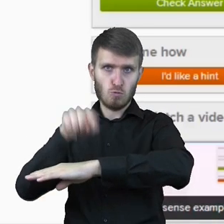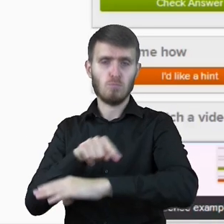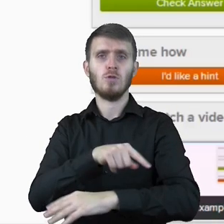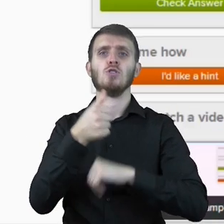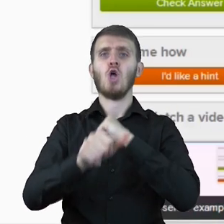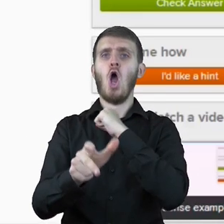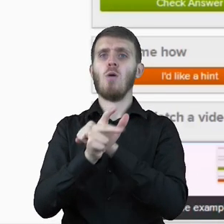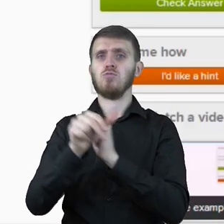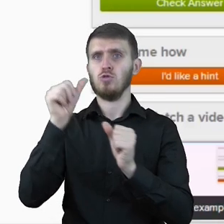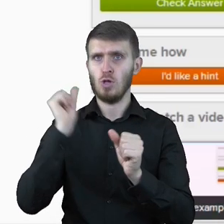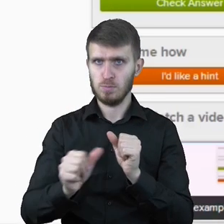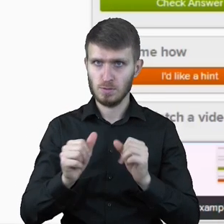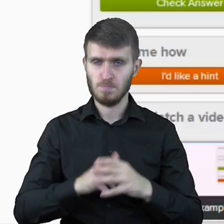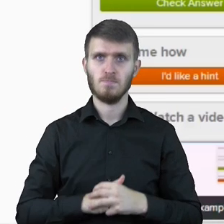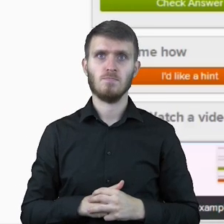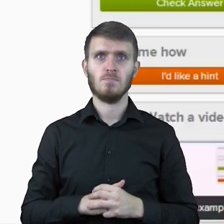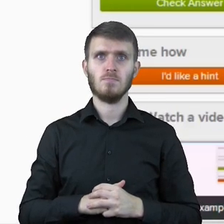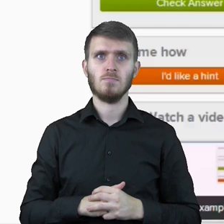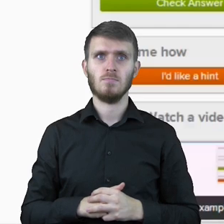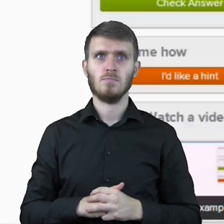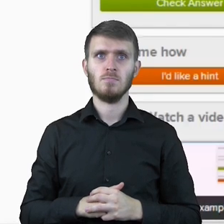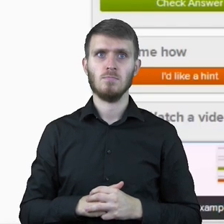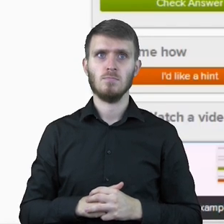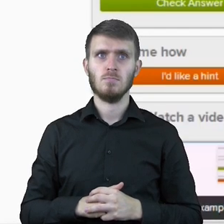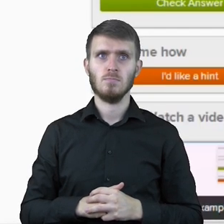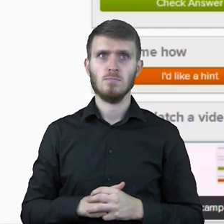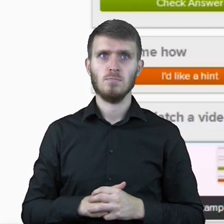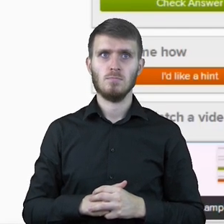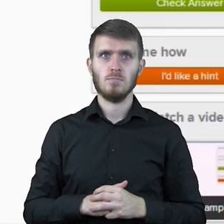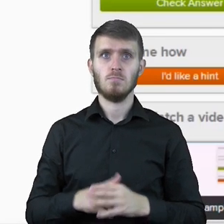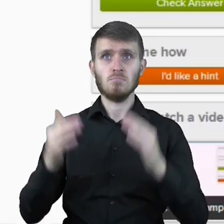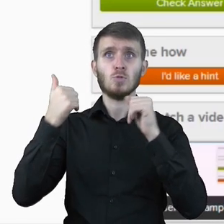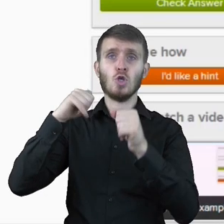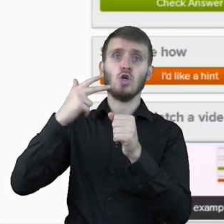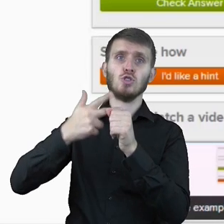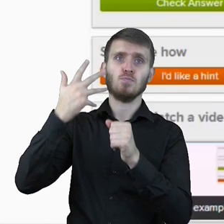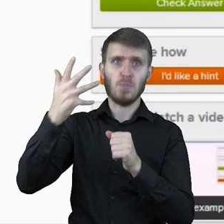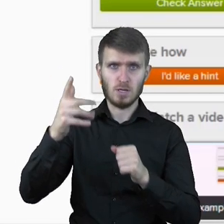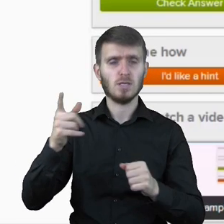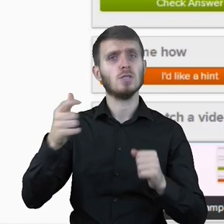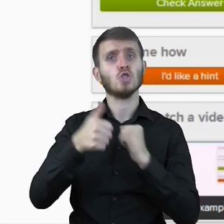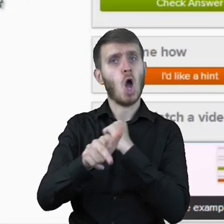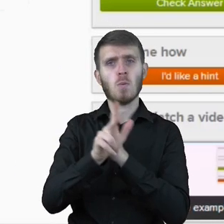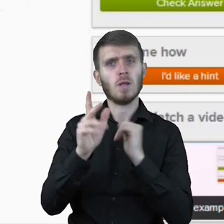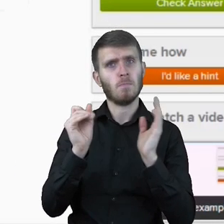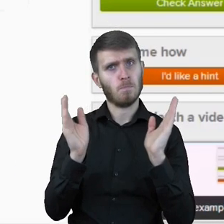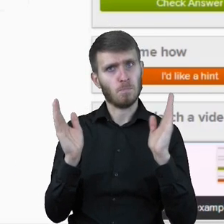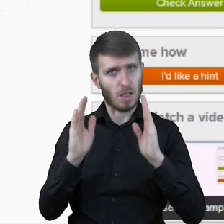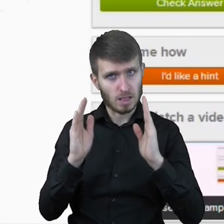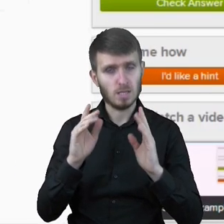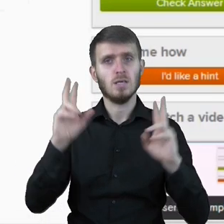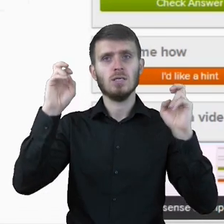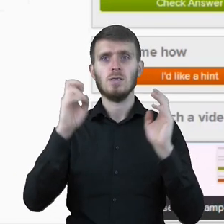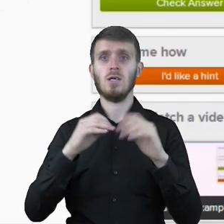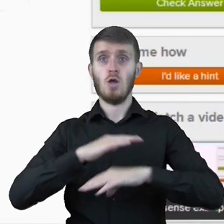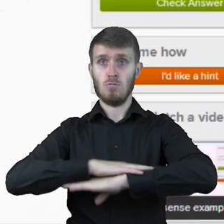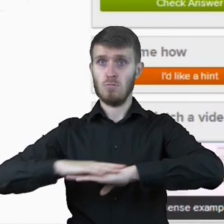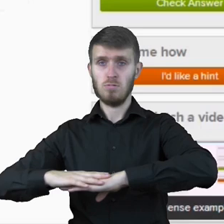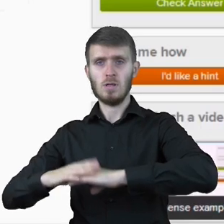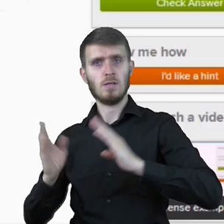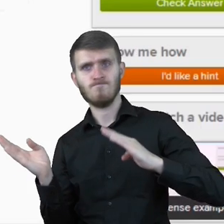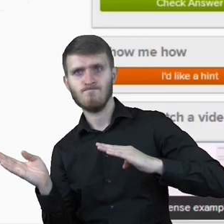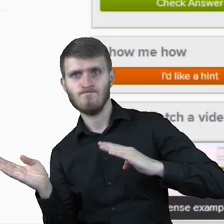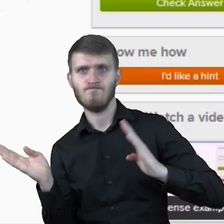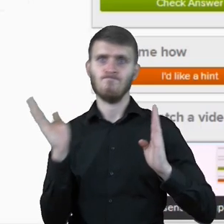wierzchołek i zaznaczone tutaj łuk. Zatem to byłoby 180 stopni. 135 stopni to jest trochę mniej